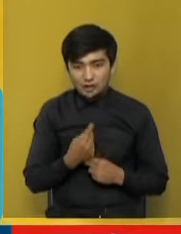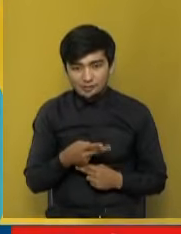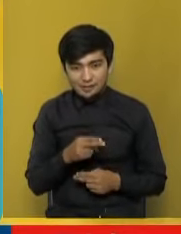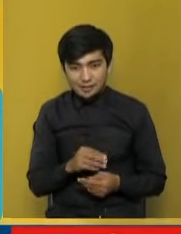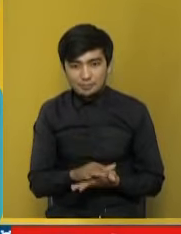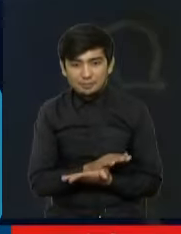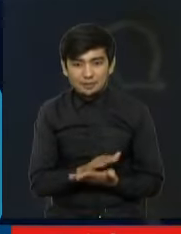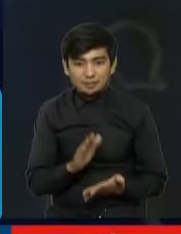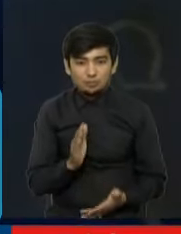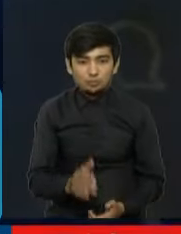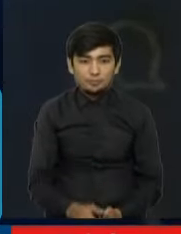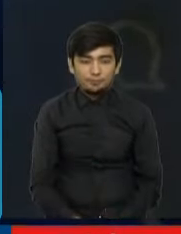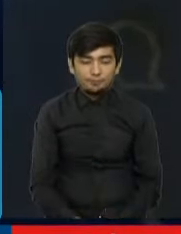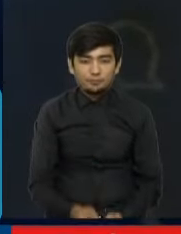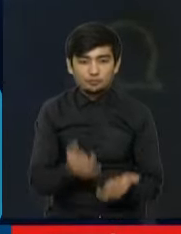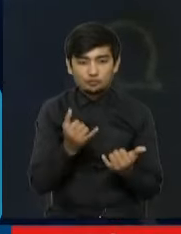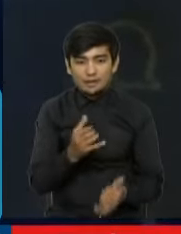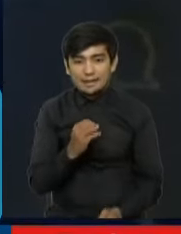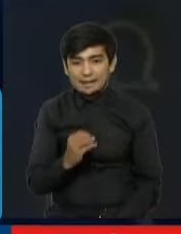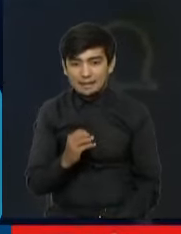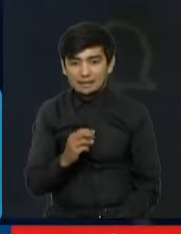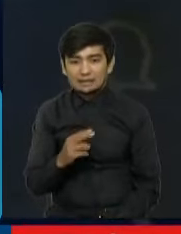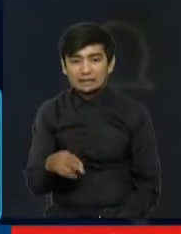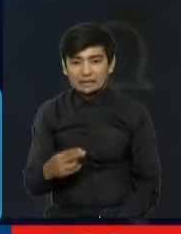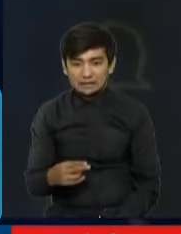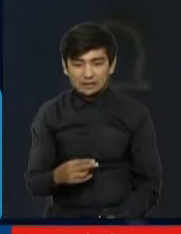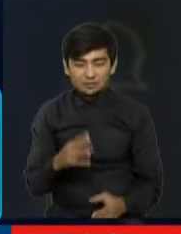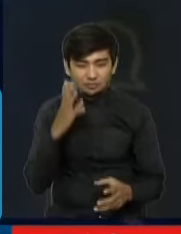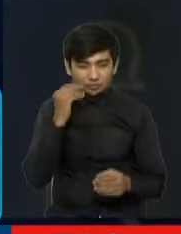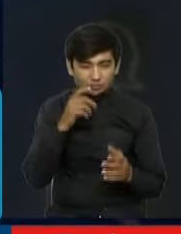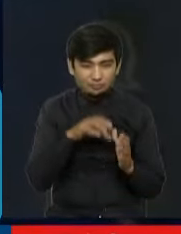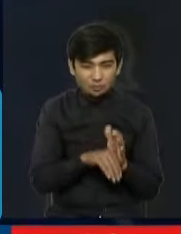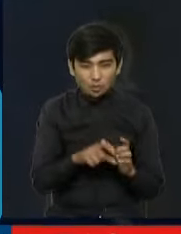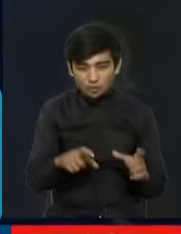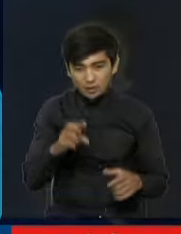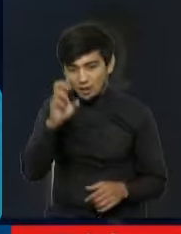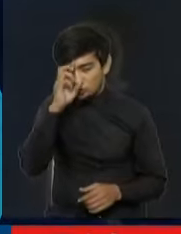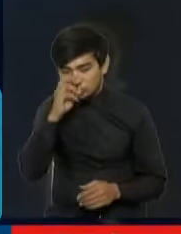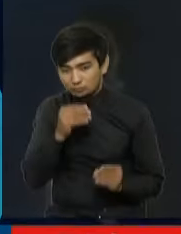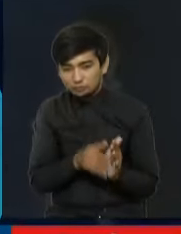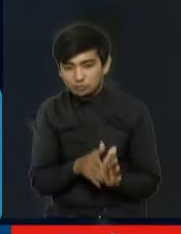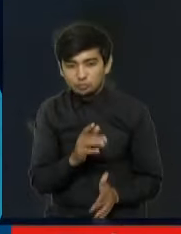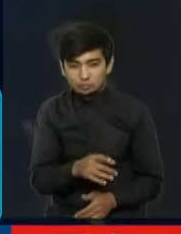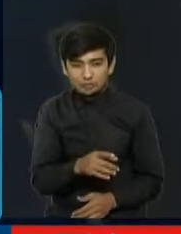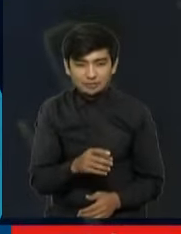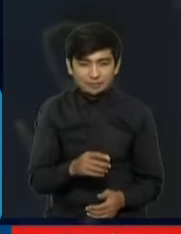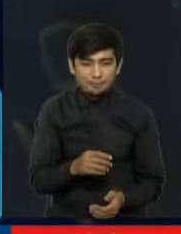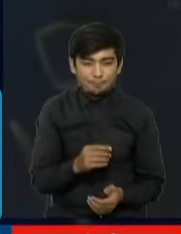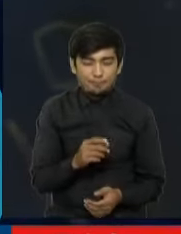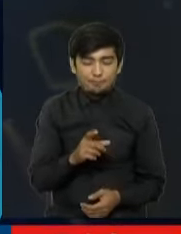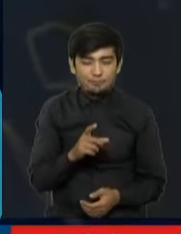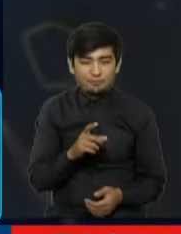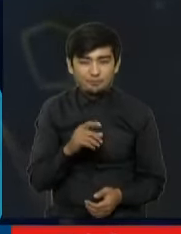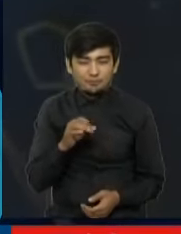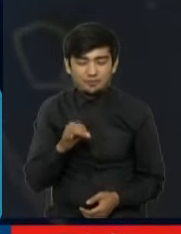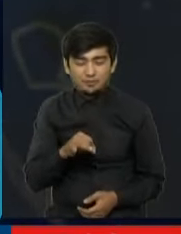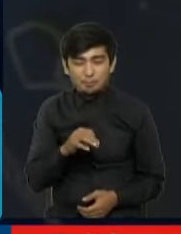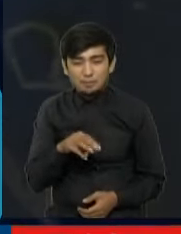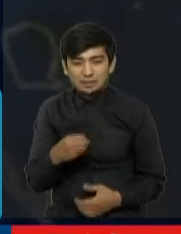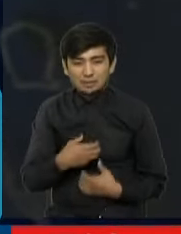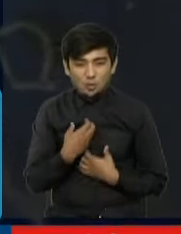тегін болады. Қазір Е және Д санаттарындағы азаматтарды бюджет қаражаты есебінен олардың жарналарын төлеу арқылы жүйеге тарту мәселесі